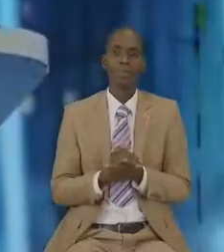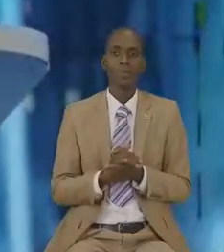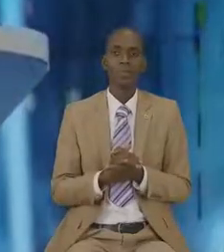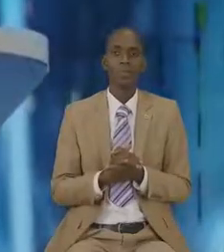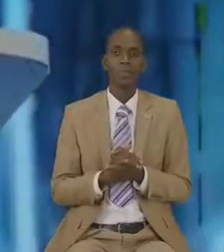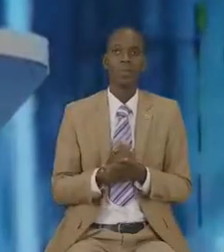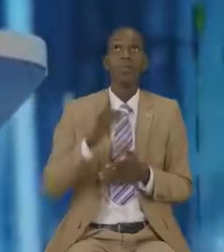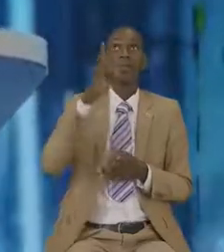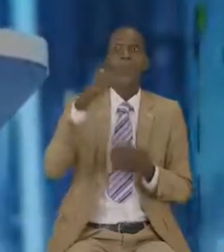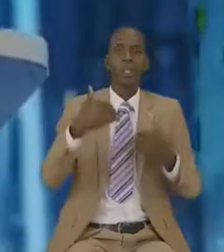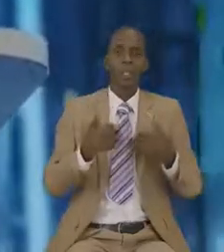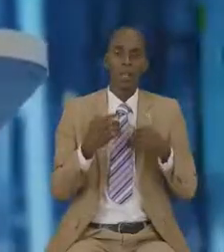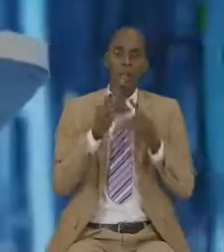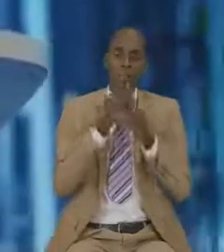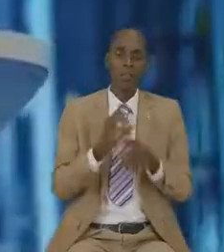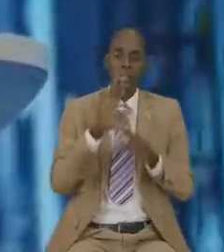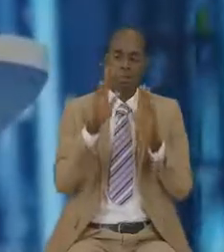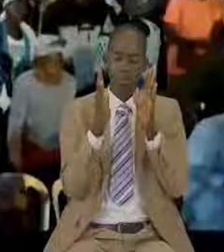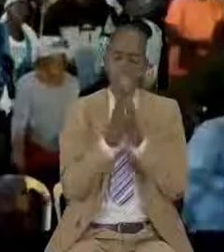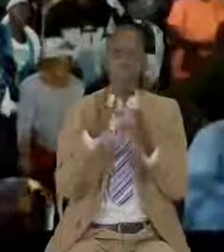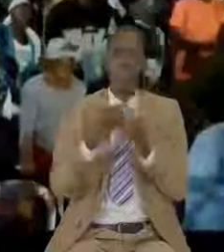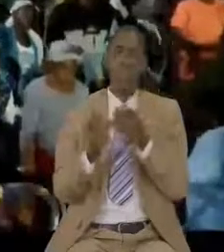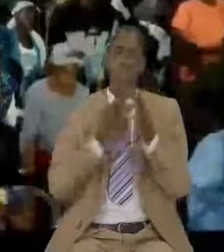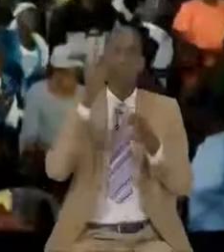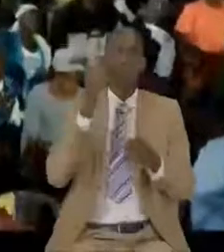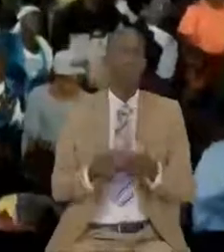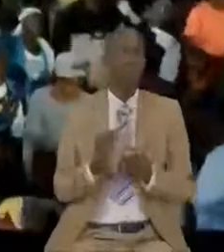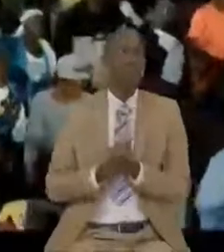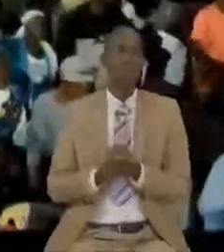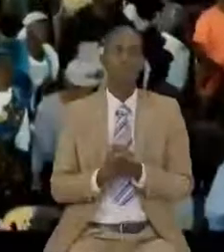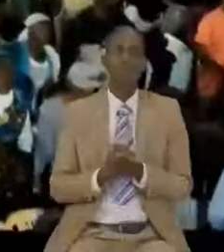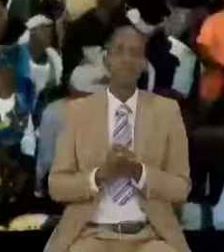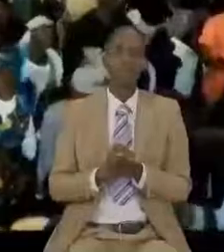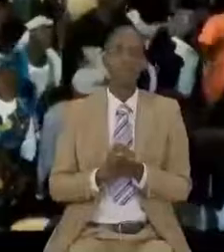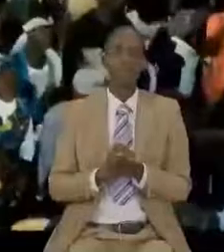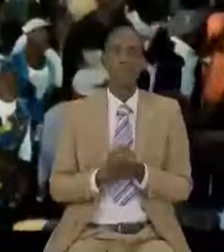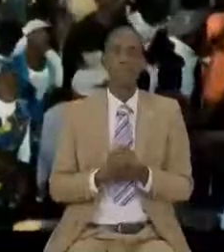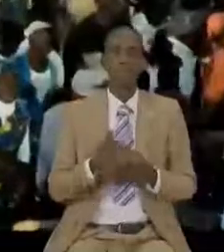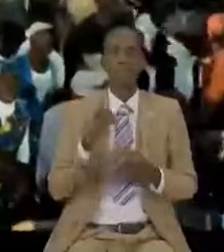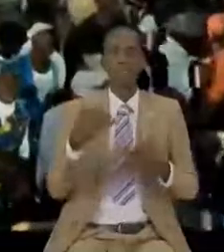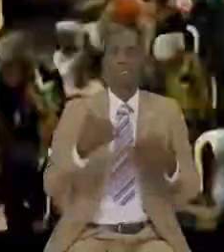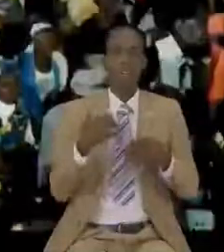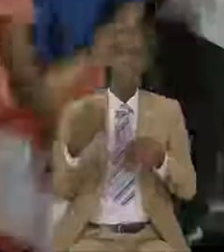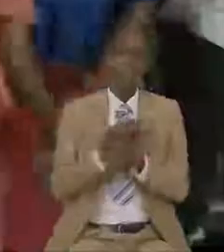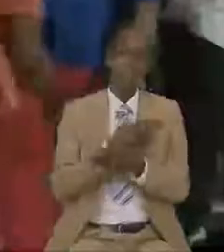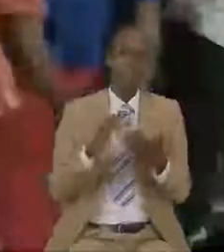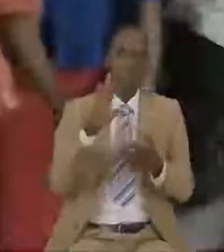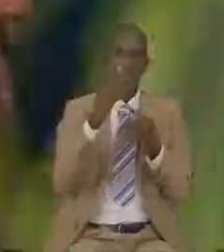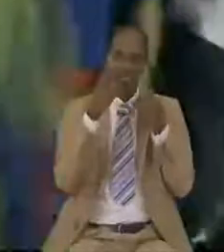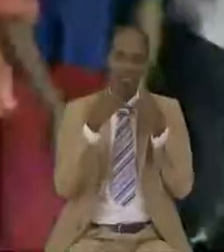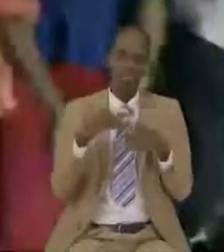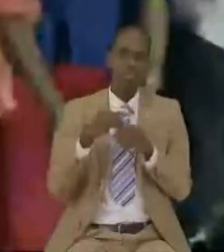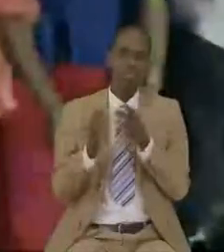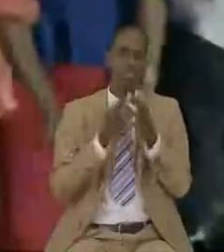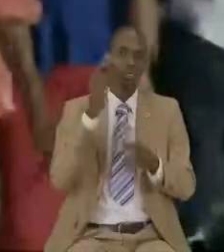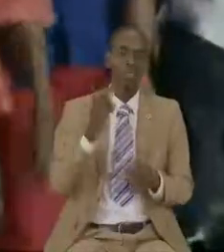Dieu a exaucé ta prière. Il a effacé tes larmes.